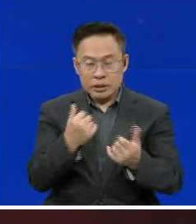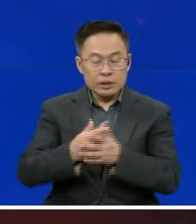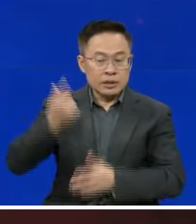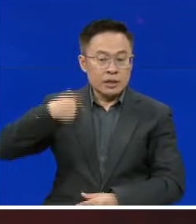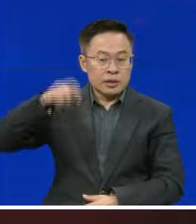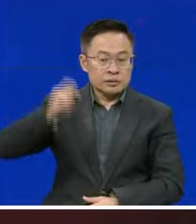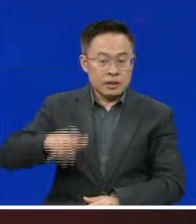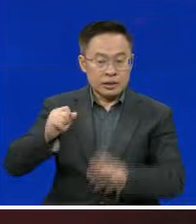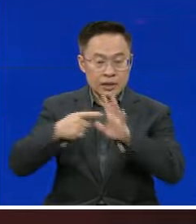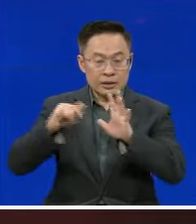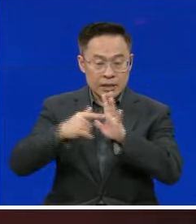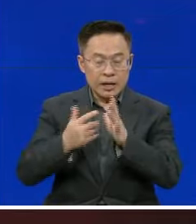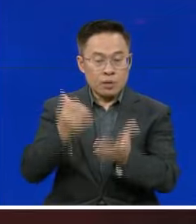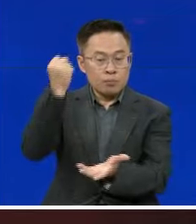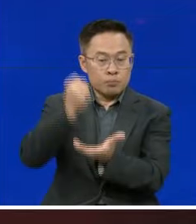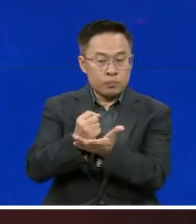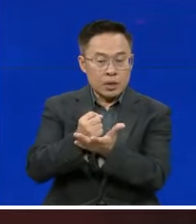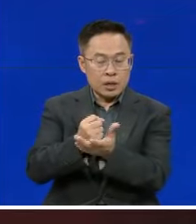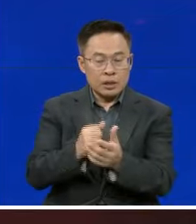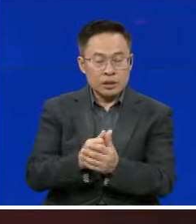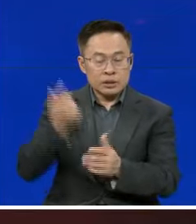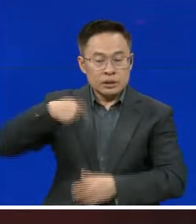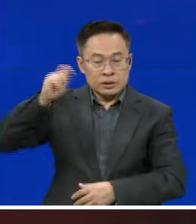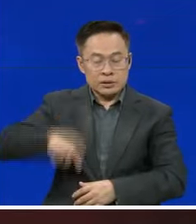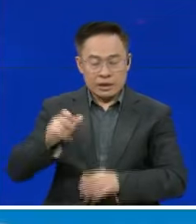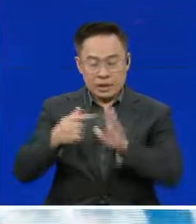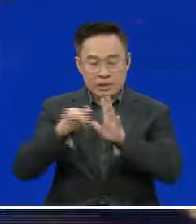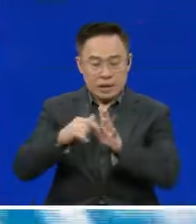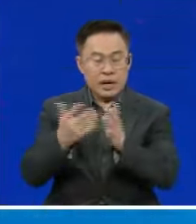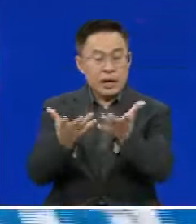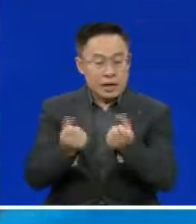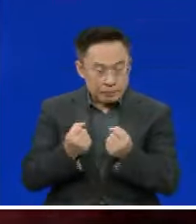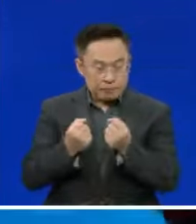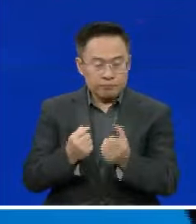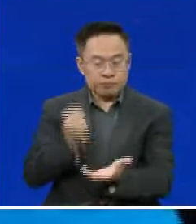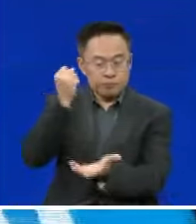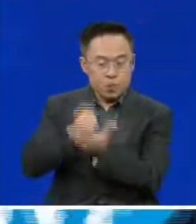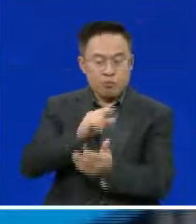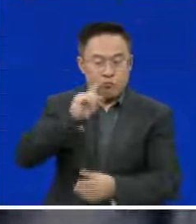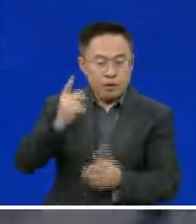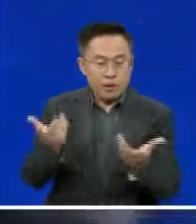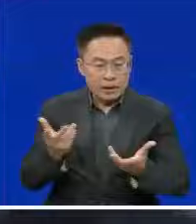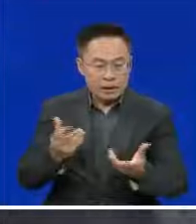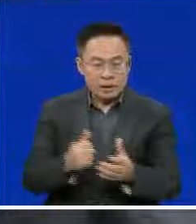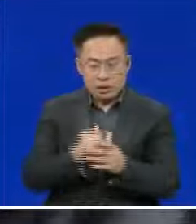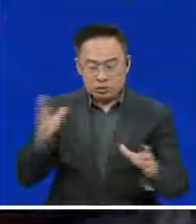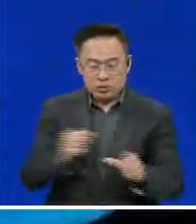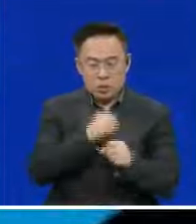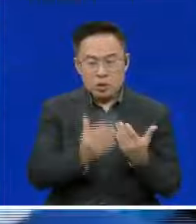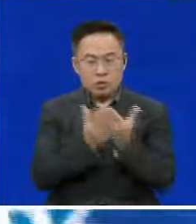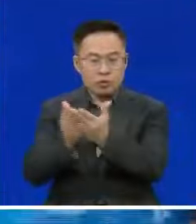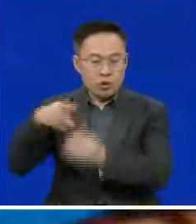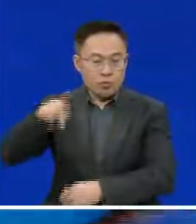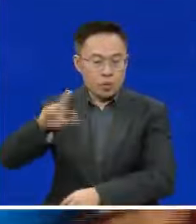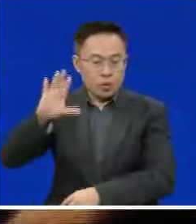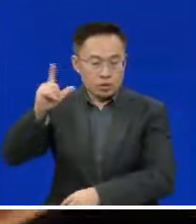านรับไว้เนี่ยก็คือเรียกว่าเป็นอำนาจใช่ไหมทีนี้ต่อไปเนี่ยถ้าจะต้องรวบข้อมูลส่งไปที่ปปช.อีกจริงๆเนี่ยนะภ